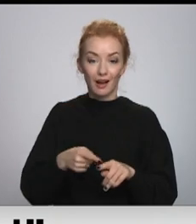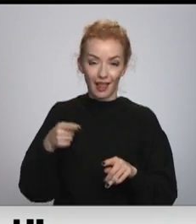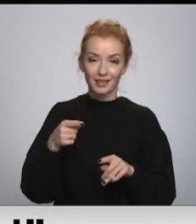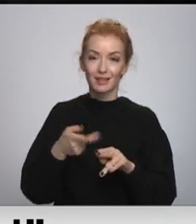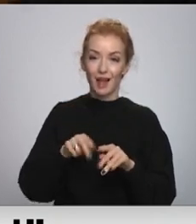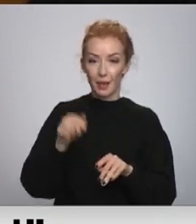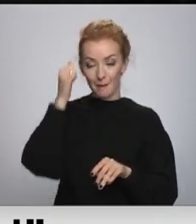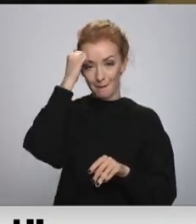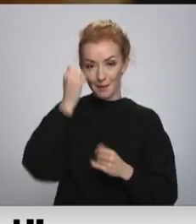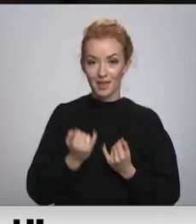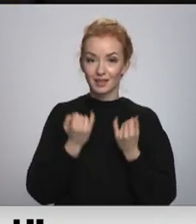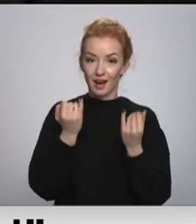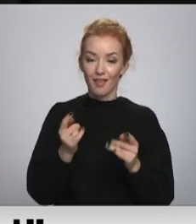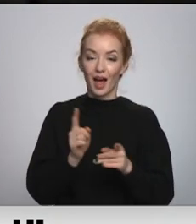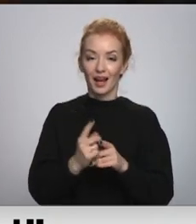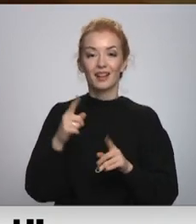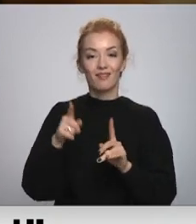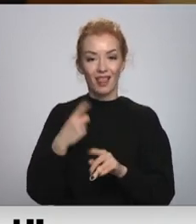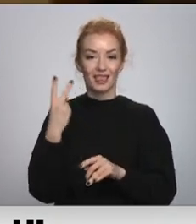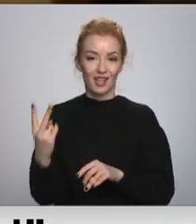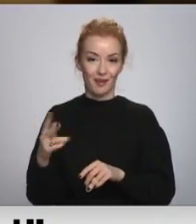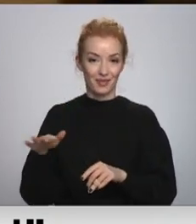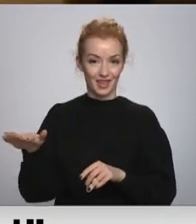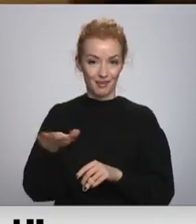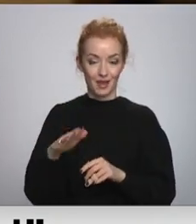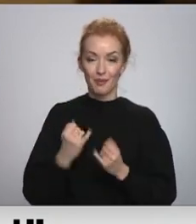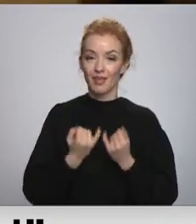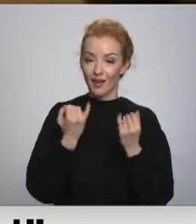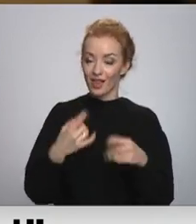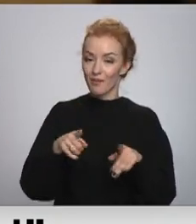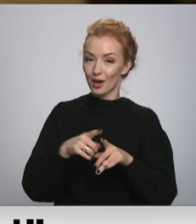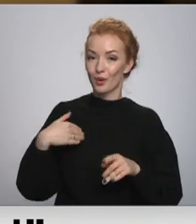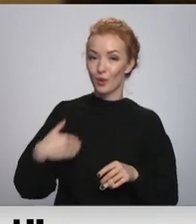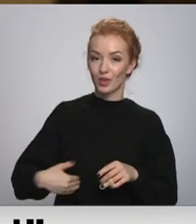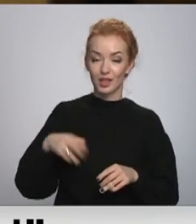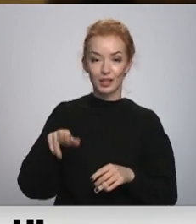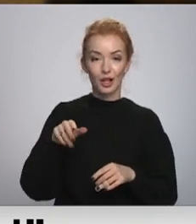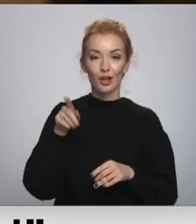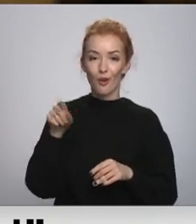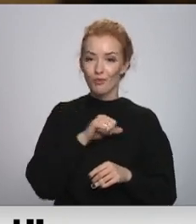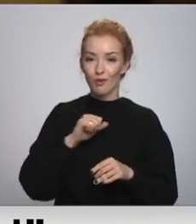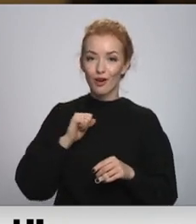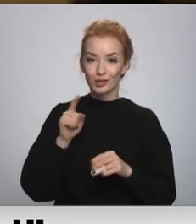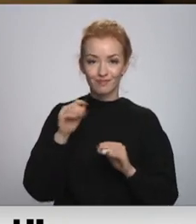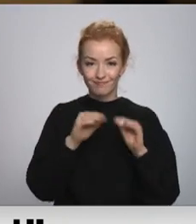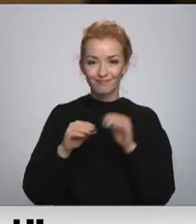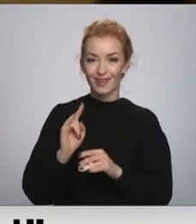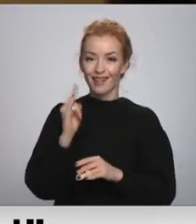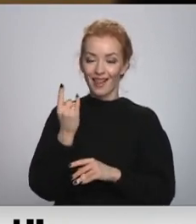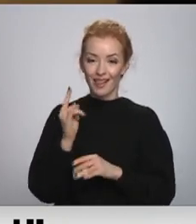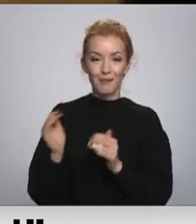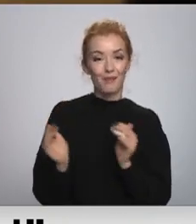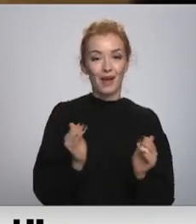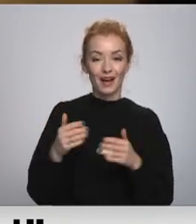šāda piemiņa sagādāta arī abām pārējām ģimenēm. Dāvanā arī Kuldīgas senioru rokām darinātās lēlītes.